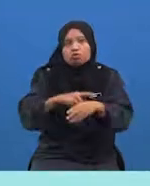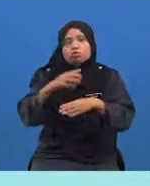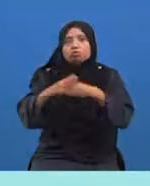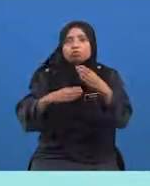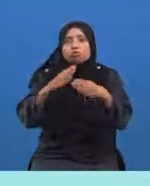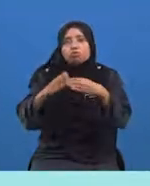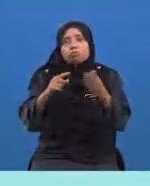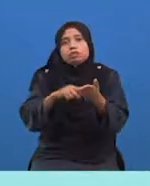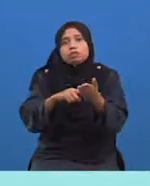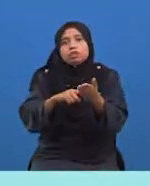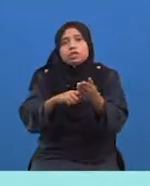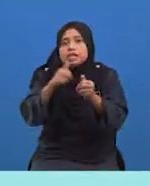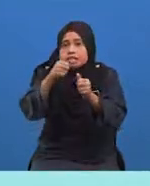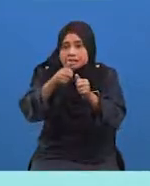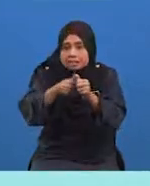bumi ini.